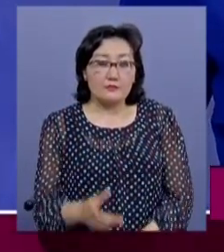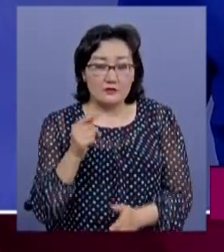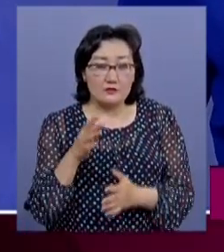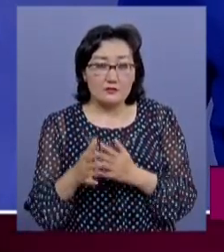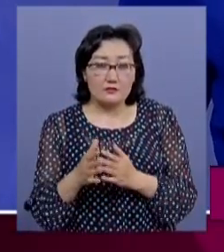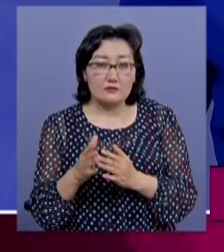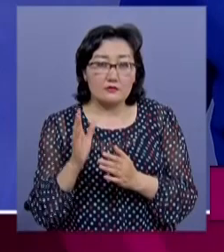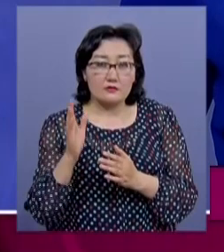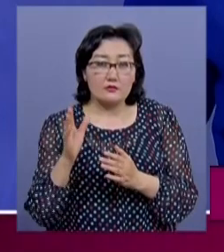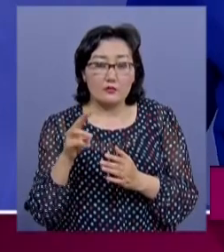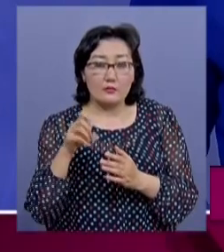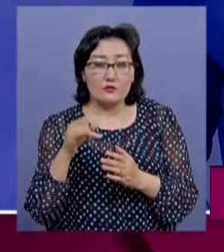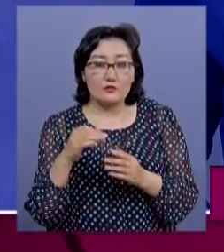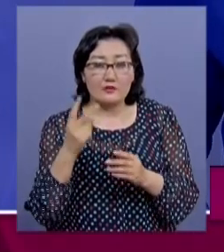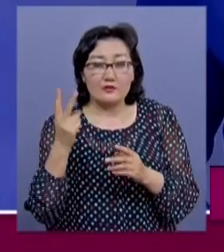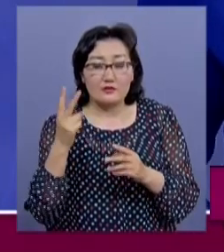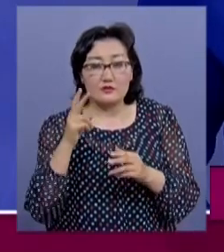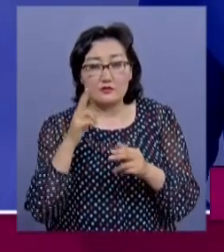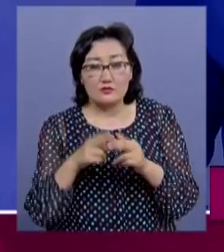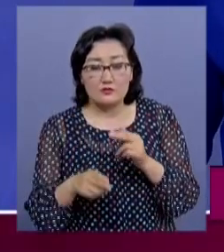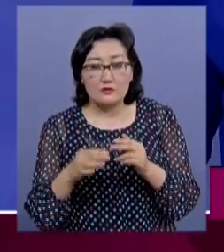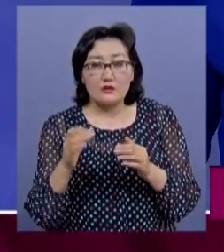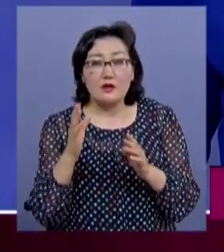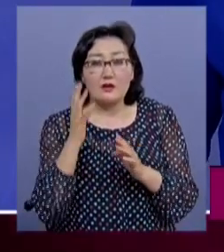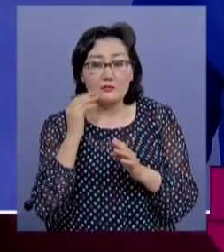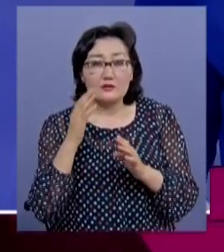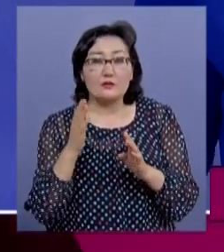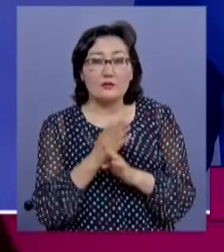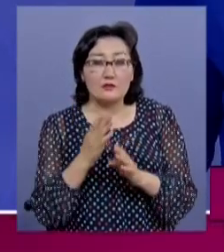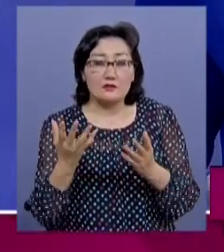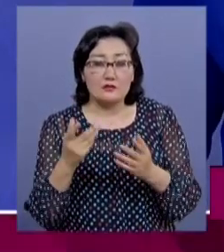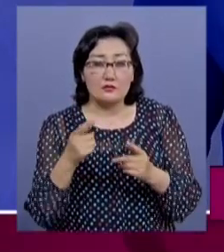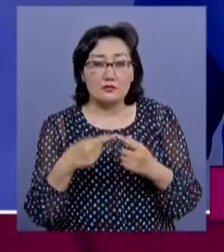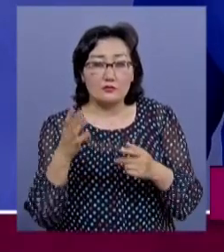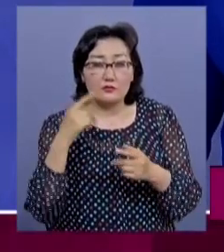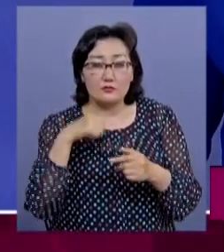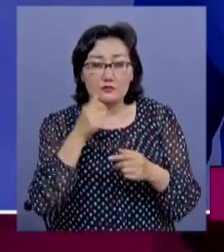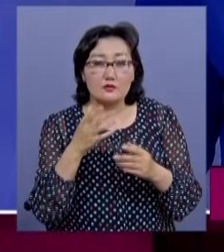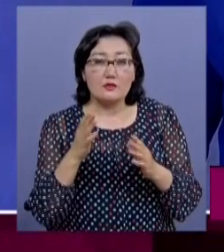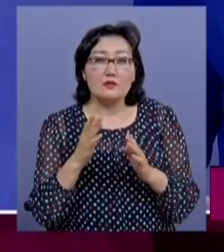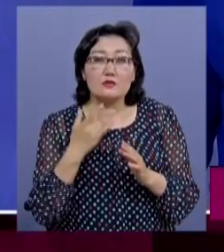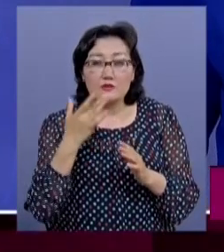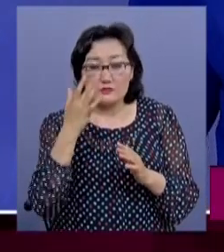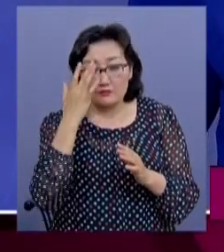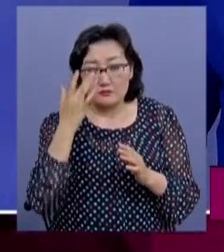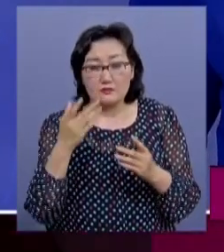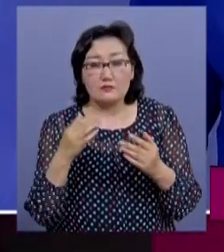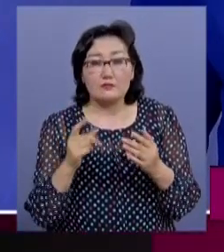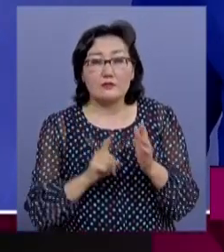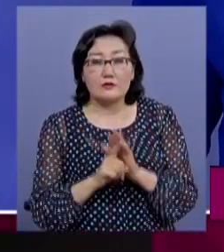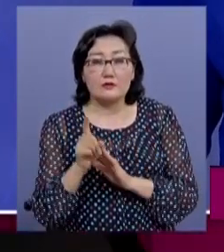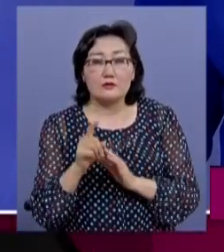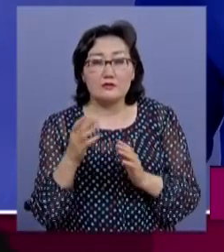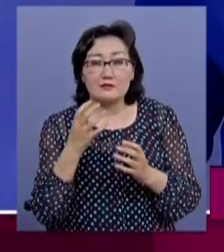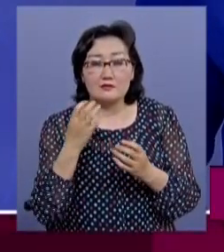Түсінікті, ал маусым айының екінші жартысында Алматыда ауа райы қандай болмақ? Өткен жылмен салыстырғанда жаздың алғашқы айы салқын сияқты ма?